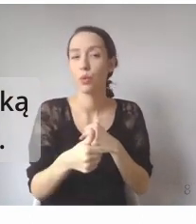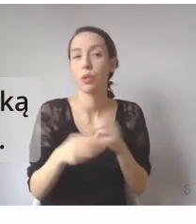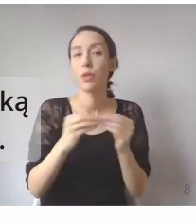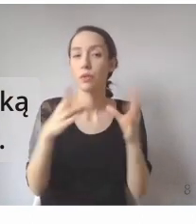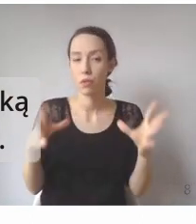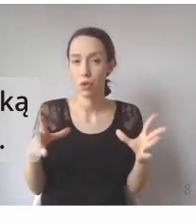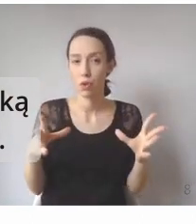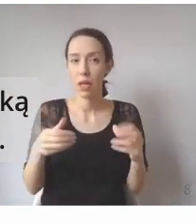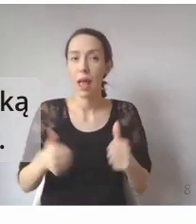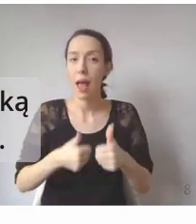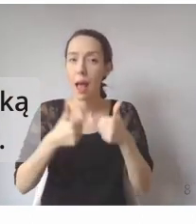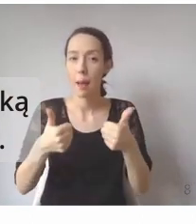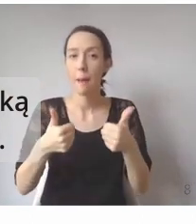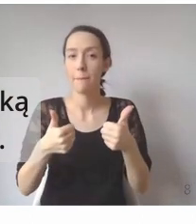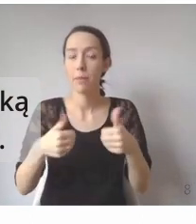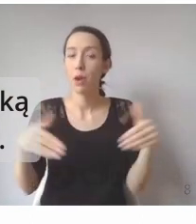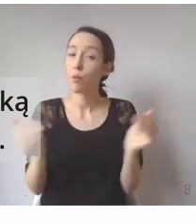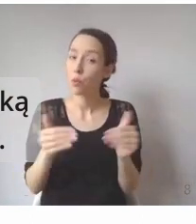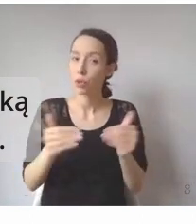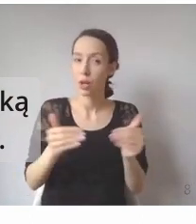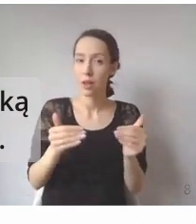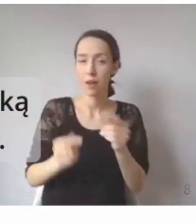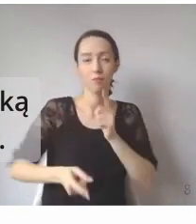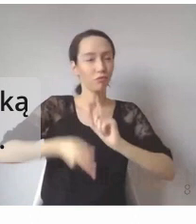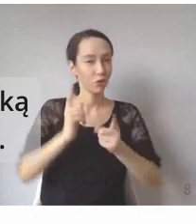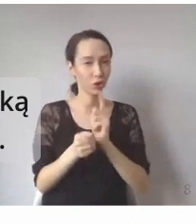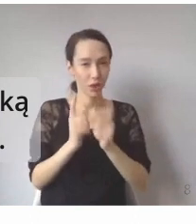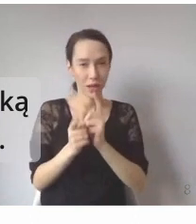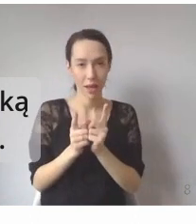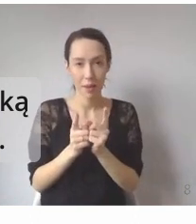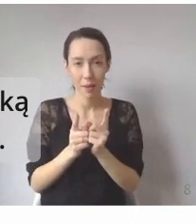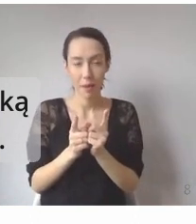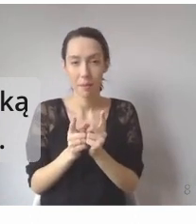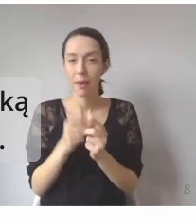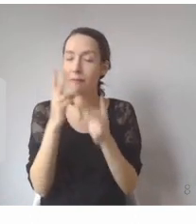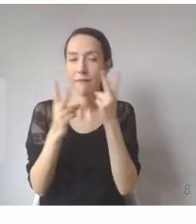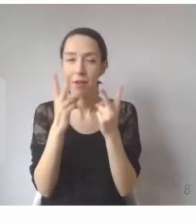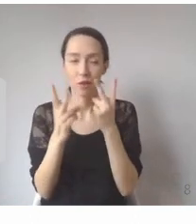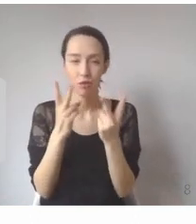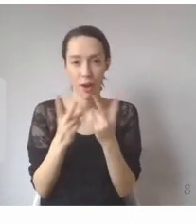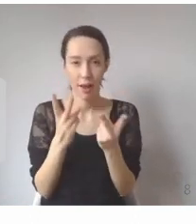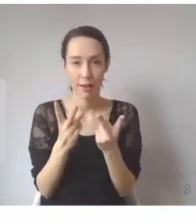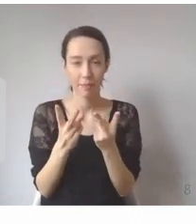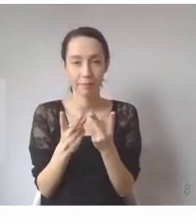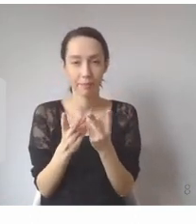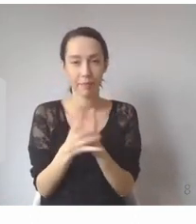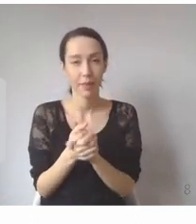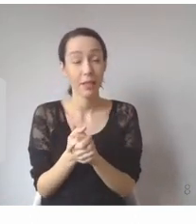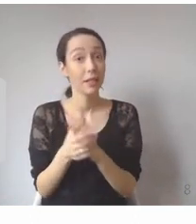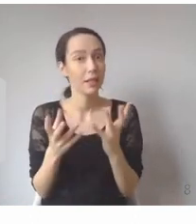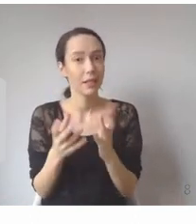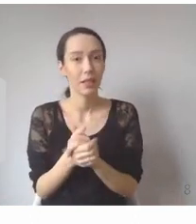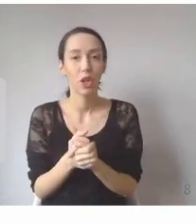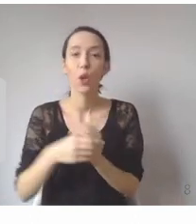umożliwiał szybką weryfikację waszych kompetencji i identyfikację w sieci. Czyli tak naprawdę chodzi o to, że powinien